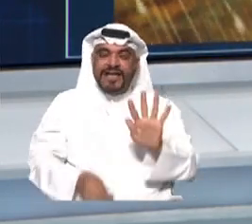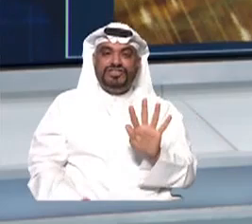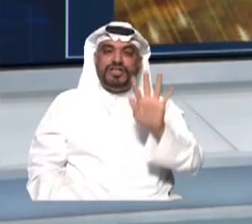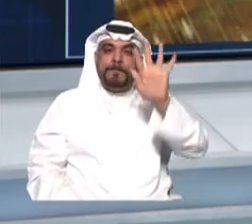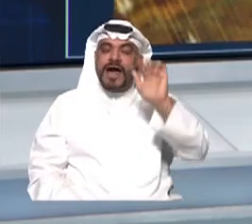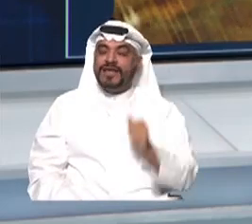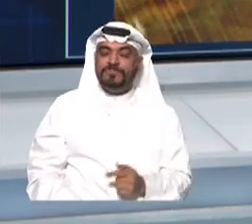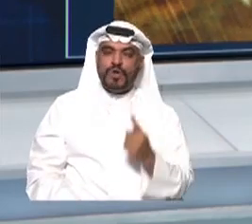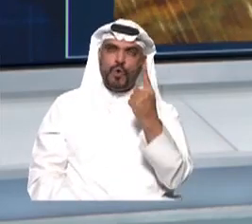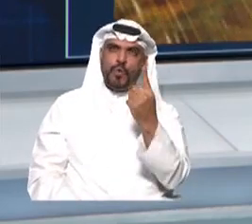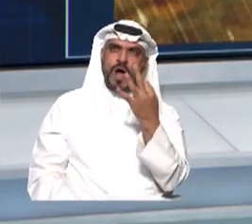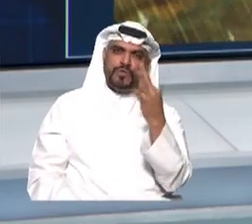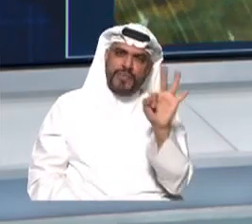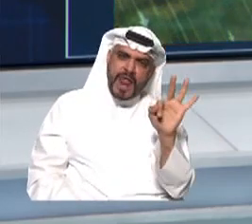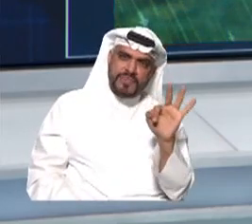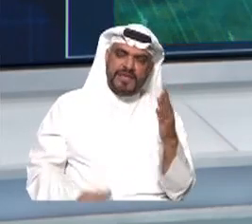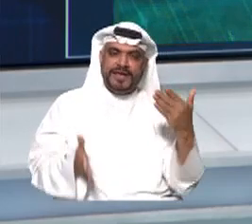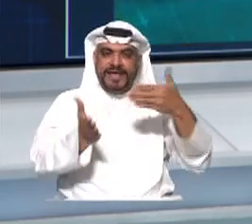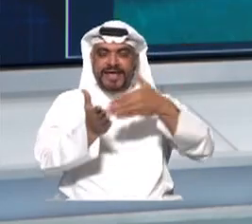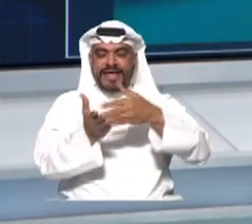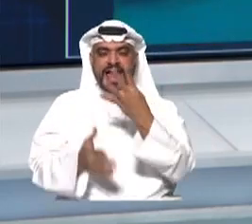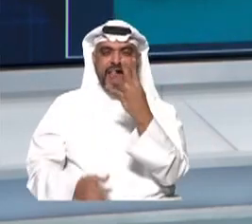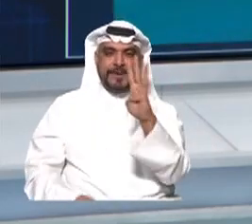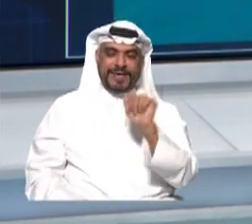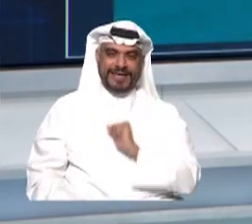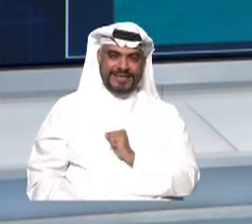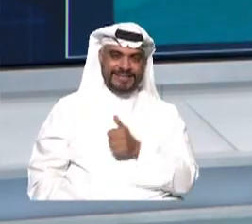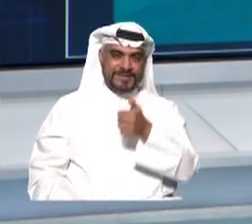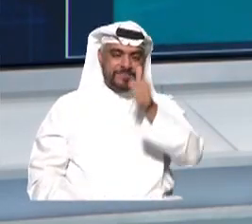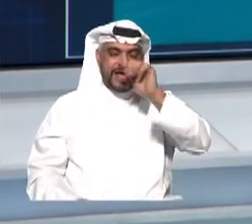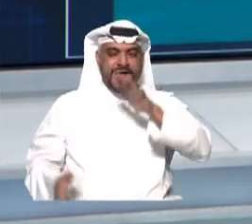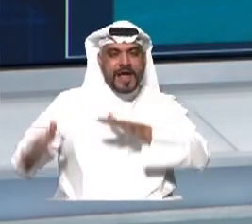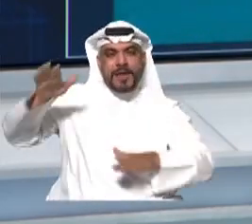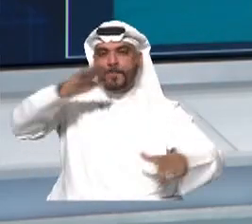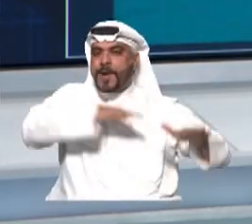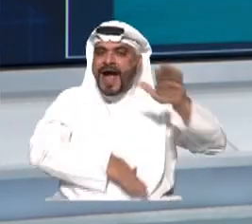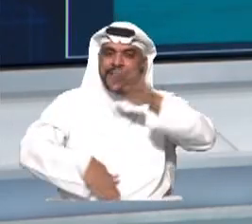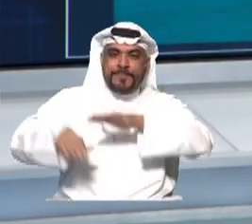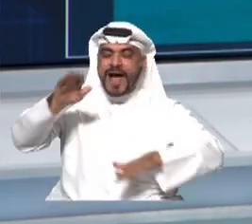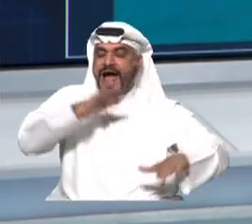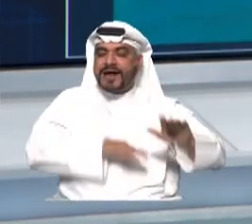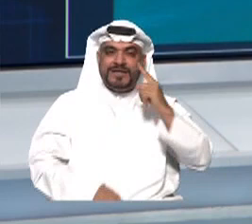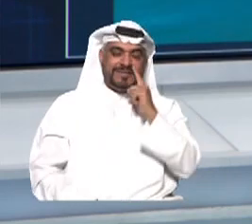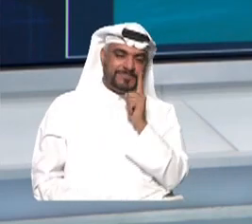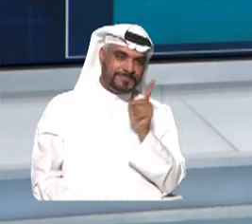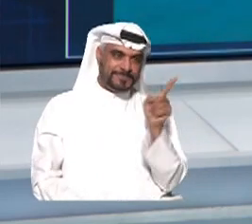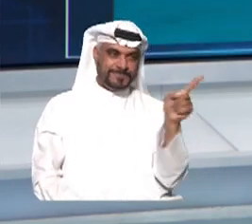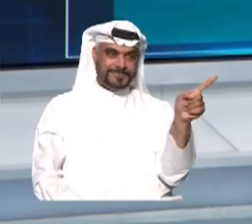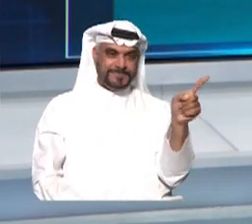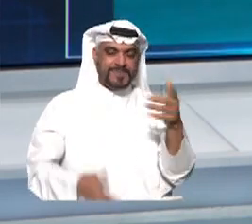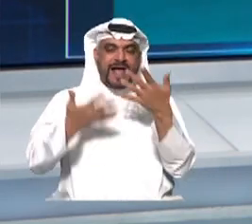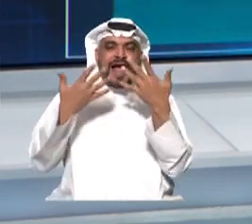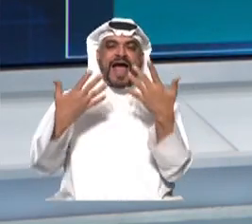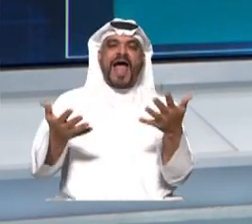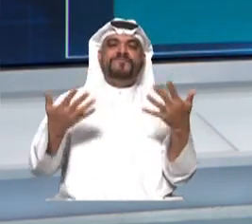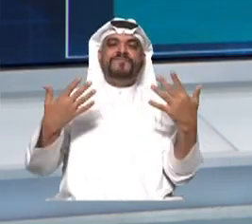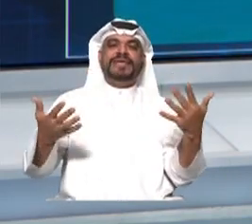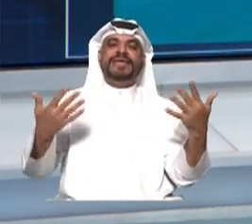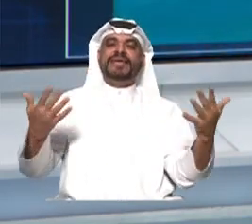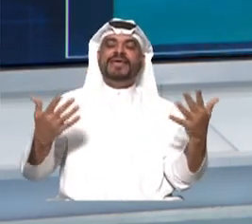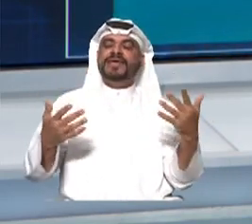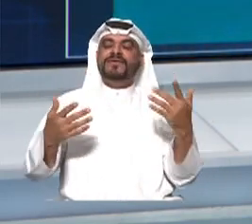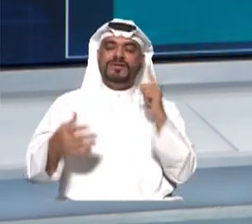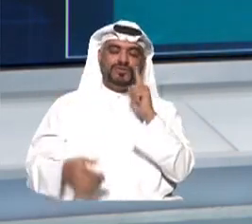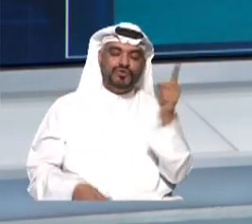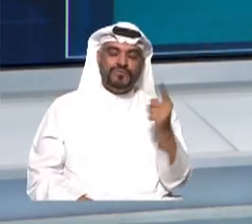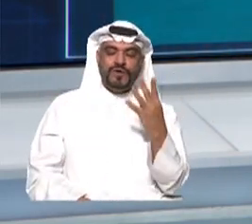بين 31 إلى 40 درجة مئوية. حالة البحر إن شاء الله خلال 12 ساعة القادمة خفيف إلى معتدل الموج وارتفاع الموج